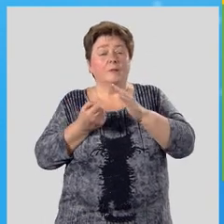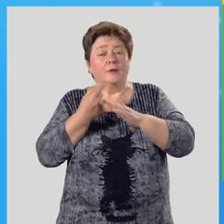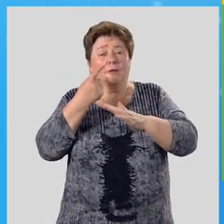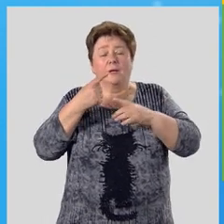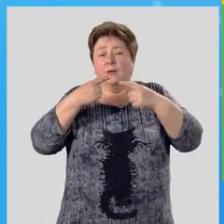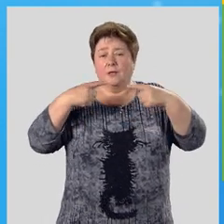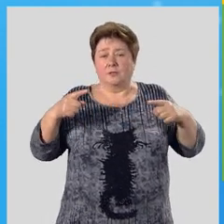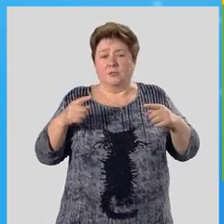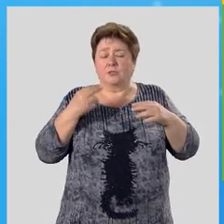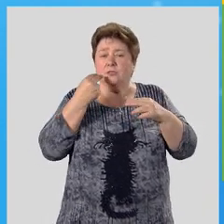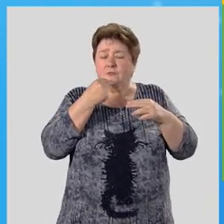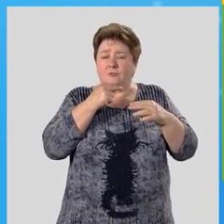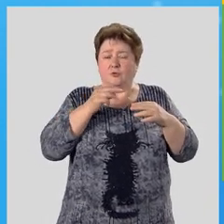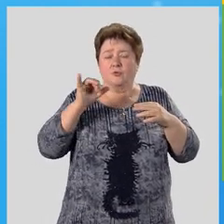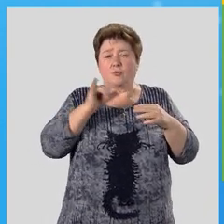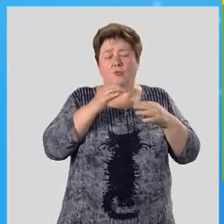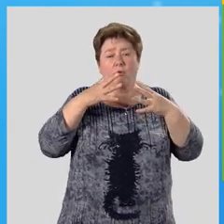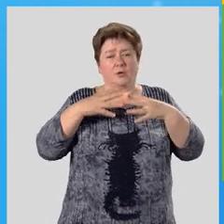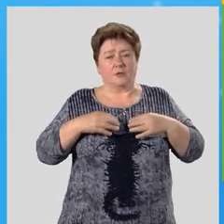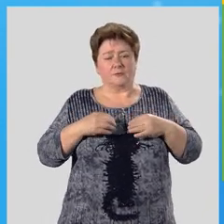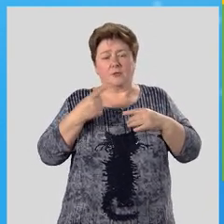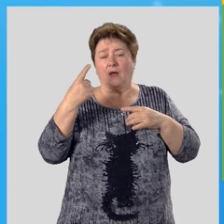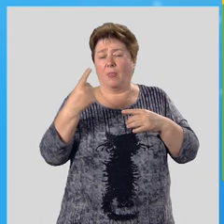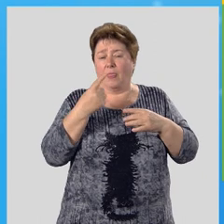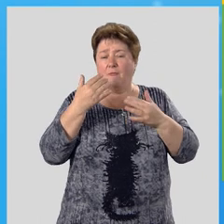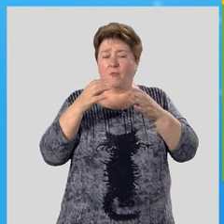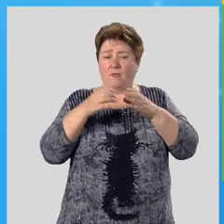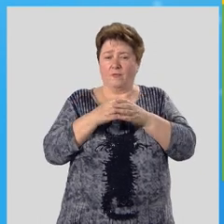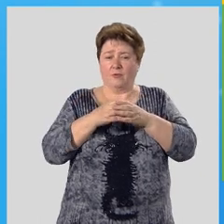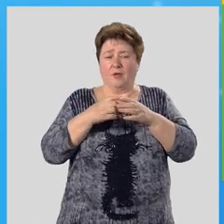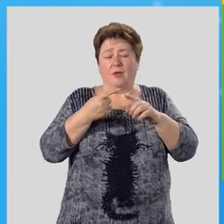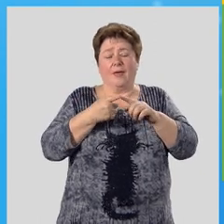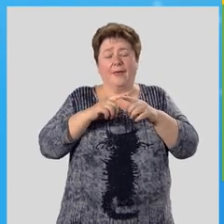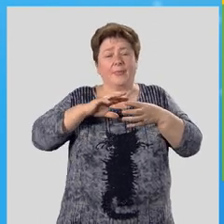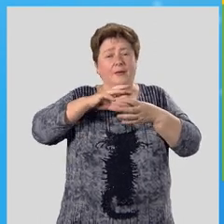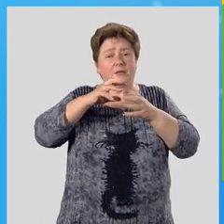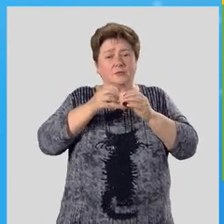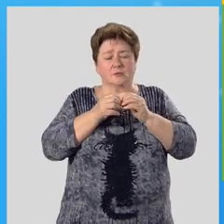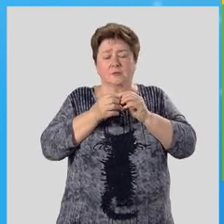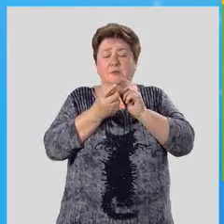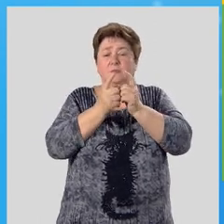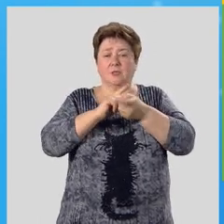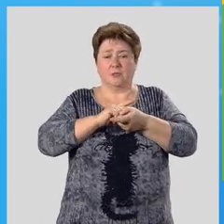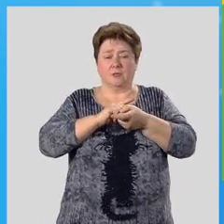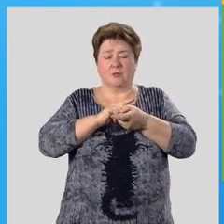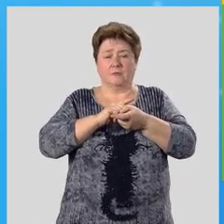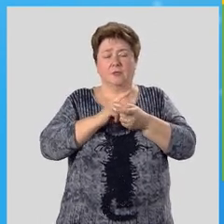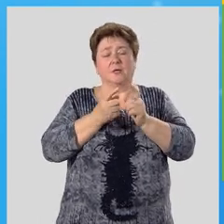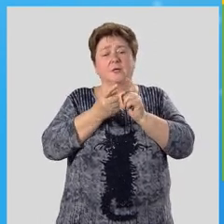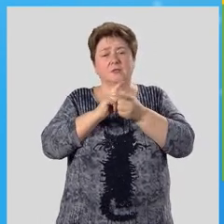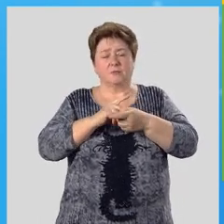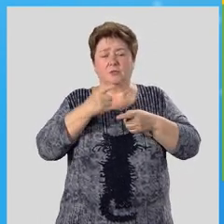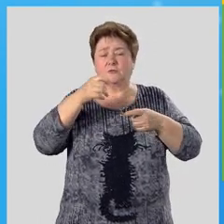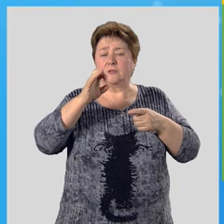Проявление различных свойств у организмов одного вида – это результат мутации,